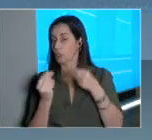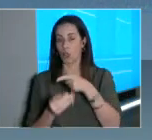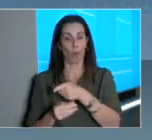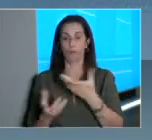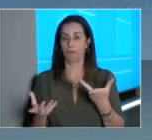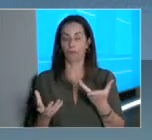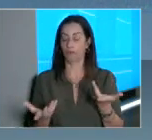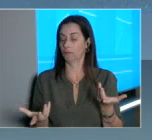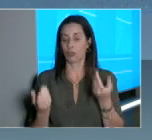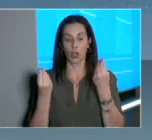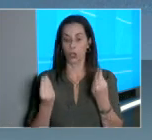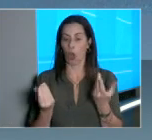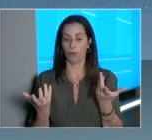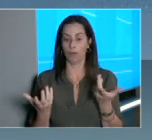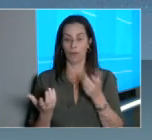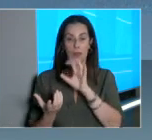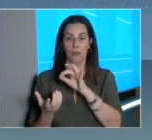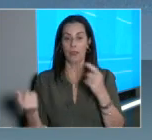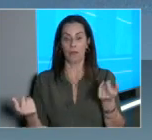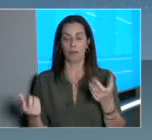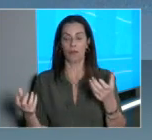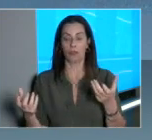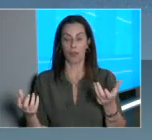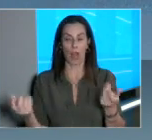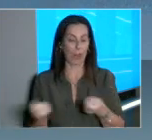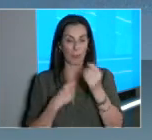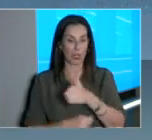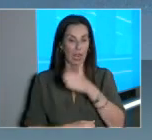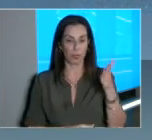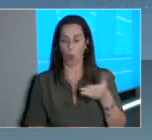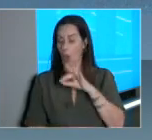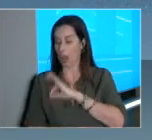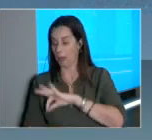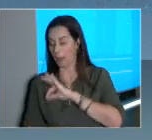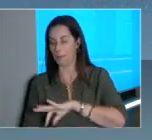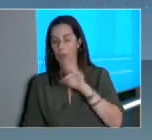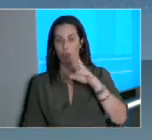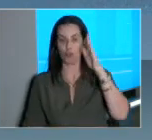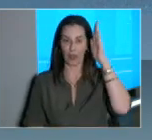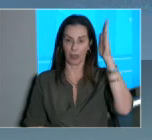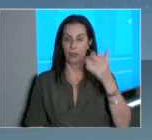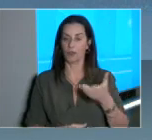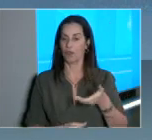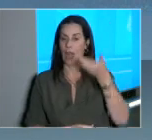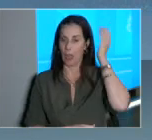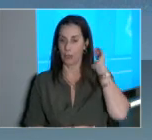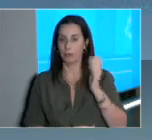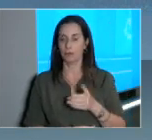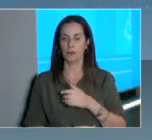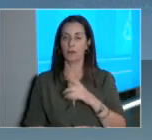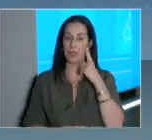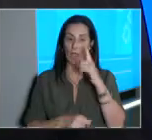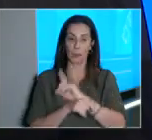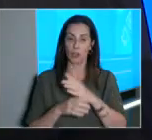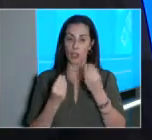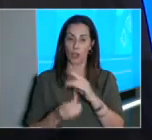את הנרטיב, את הקמפיין של, של השמאל, של, של ליברמן, של יש עתיד, של לפיד. זה נראה שבינתיים